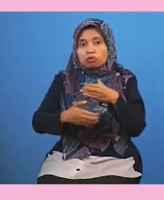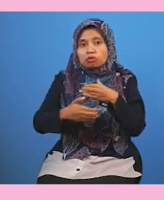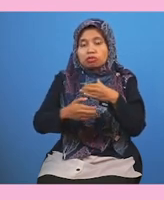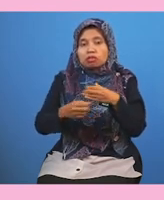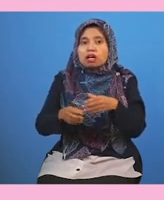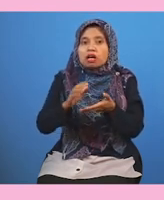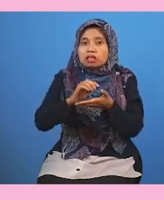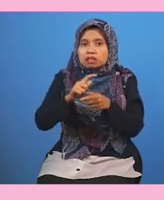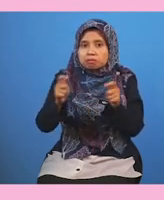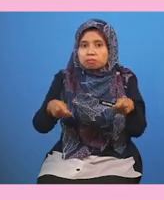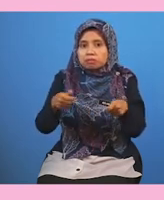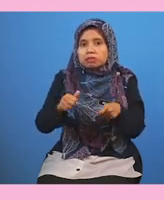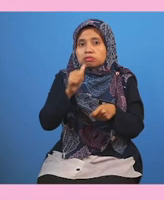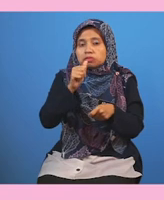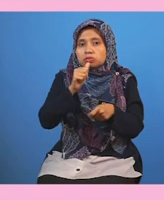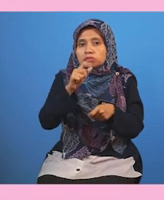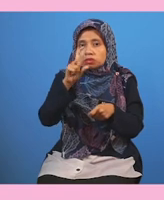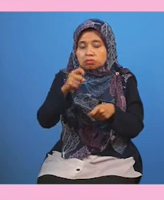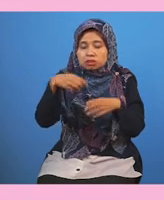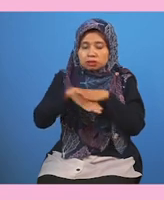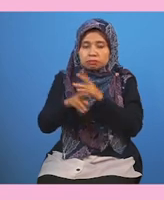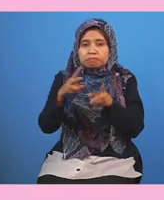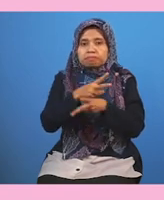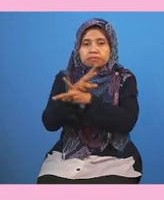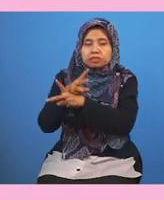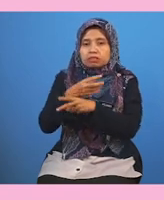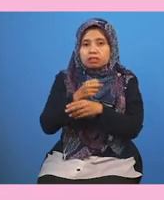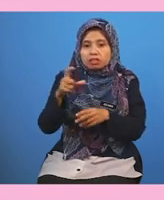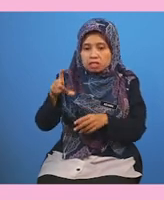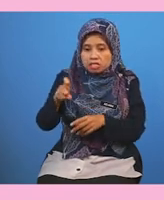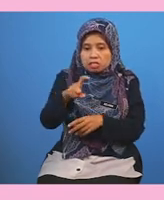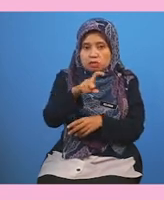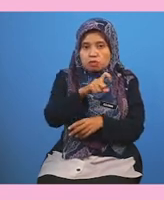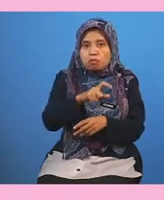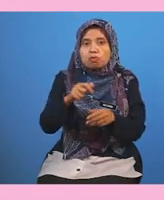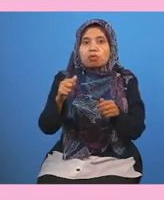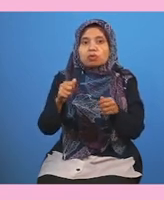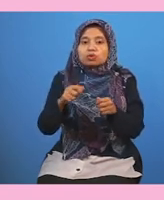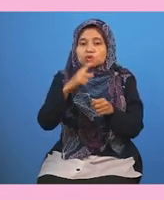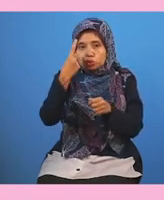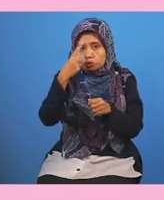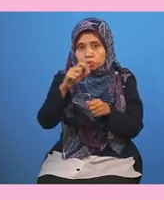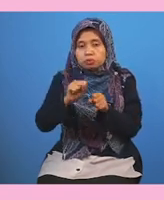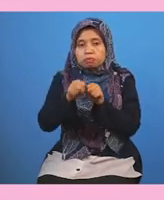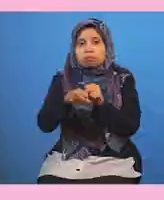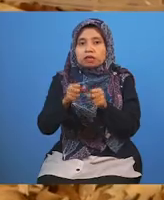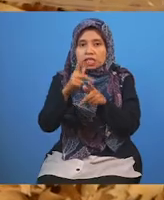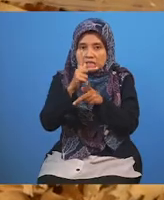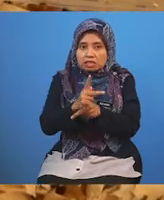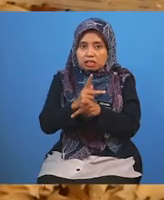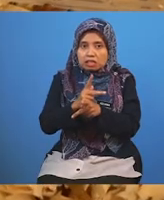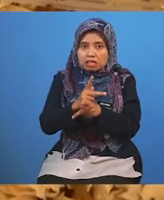minuman diletakkan di dalam tempat tenakan dan sembur di sekeliling tempat tenakan agar kekal lembap.